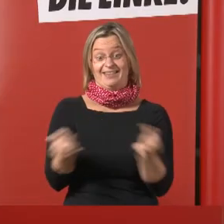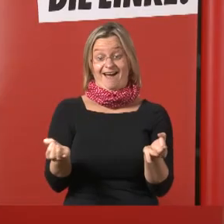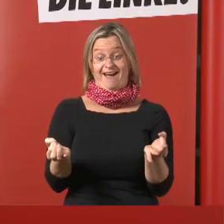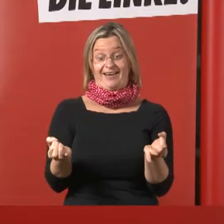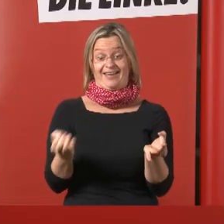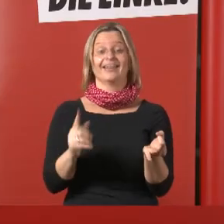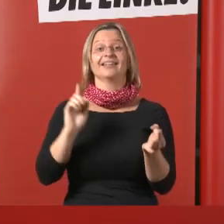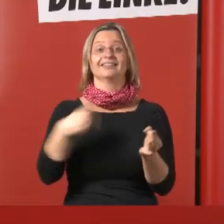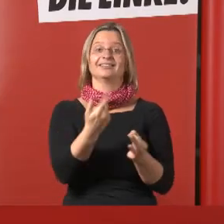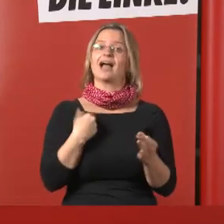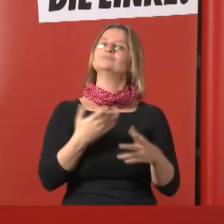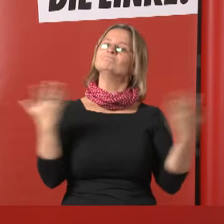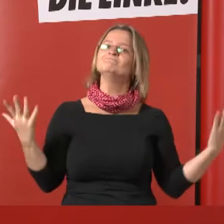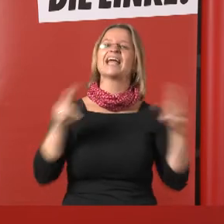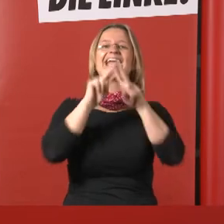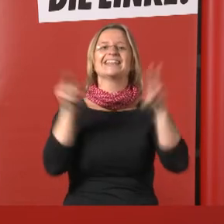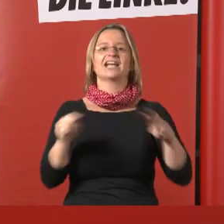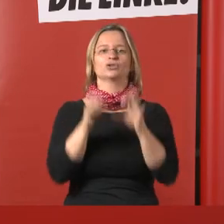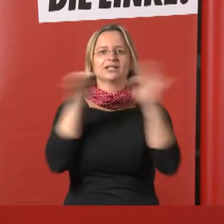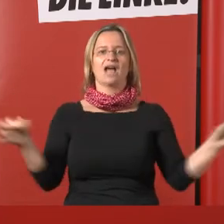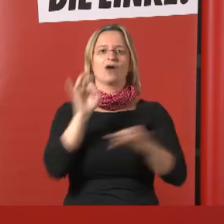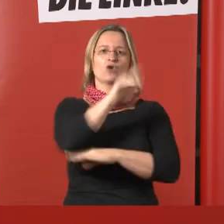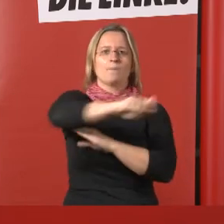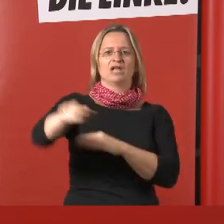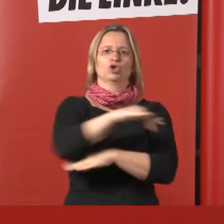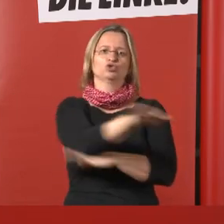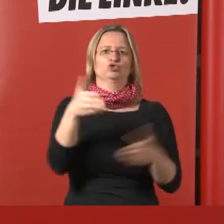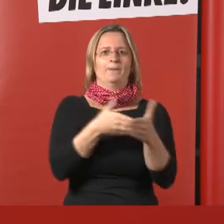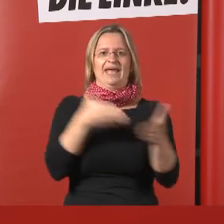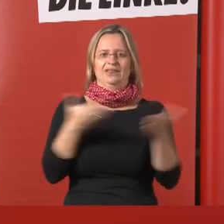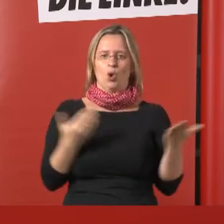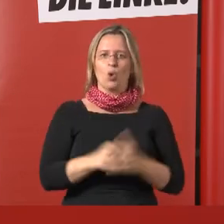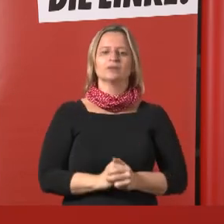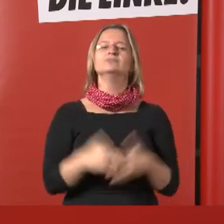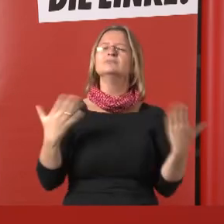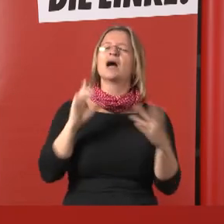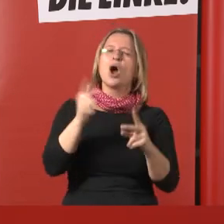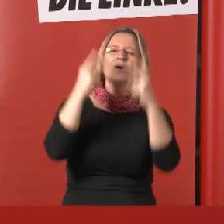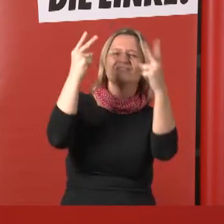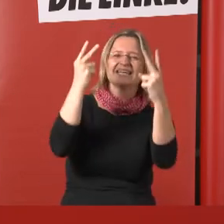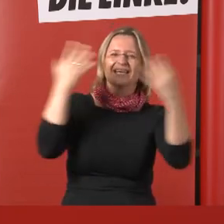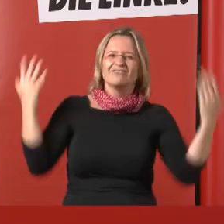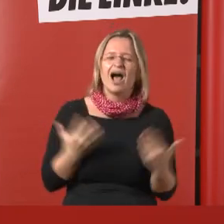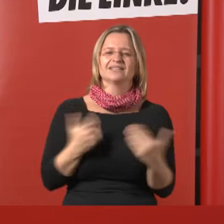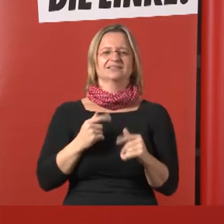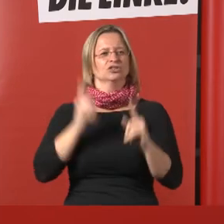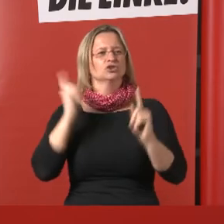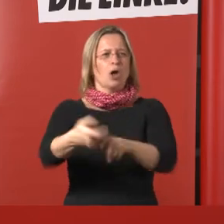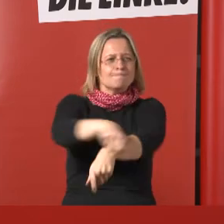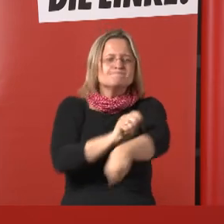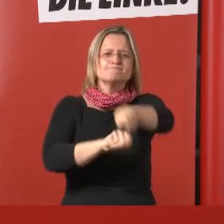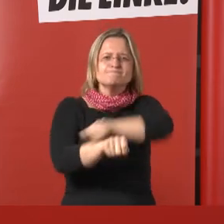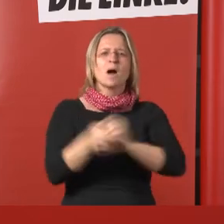Ich möchte anlässlich des in 2 Tagen stattfindenden Internationalen Tages für die Rechte der Menschen mit Behinderung auch noch mal unterstreichen, dass